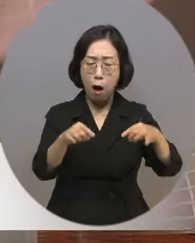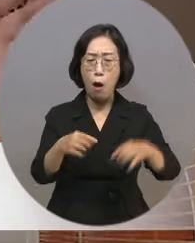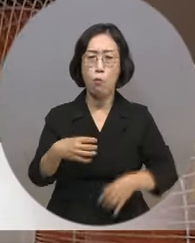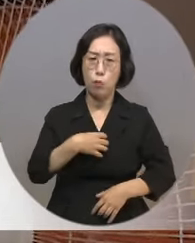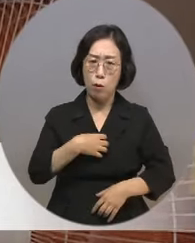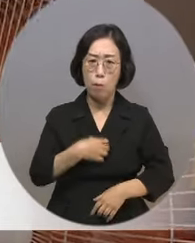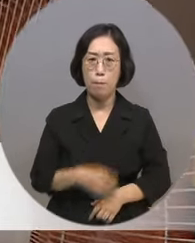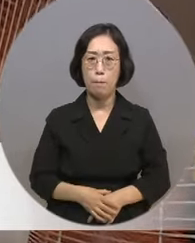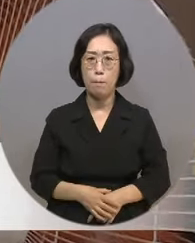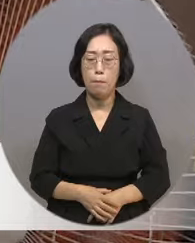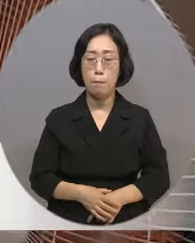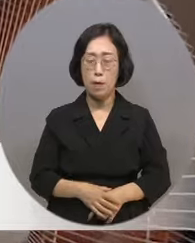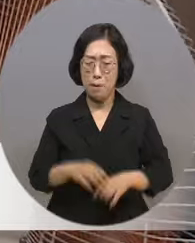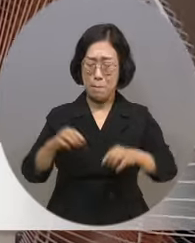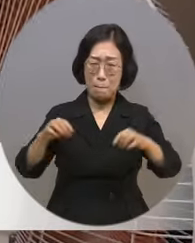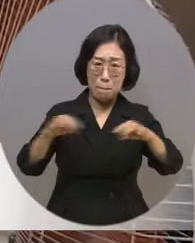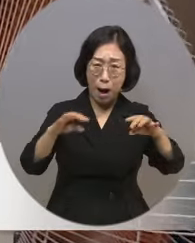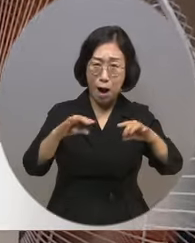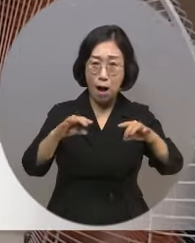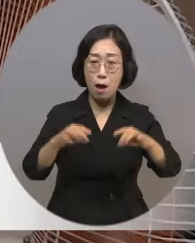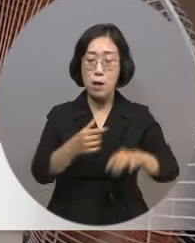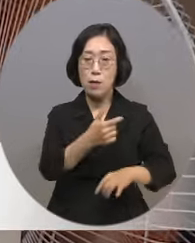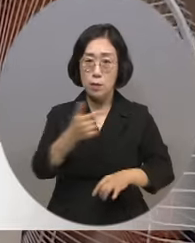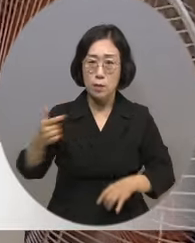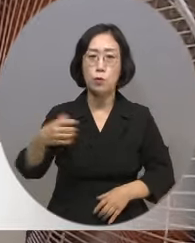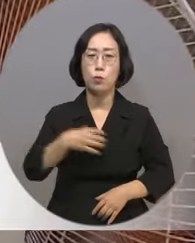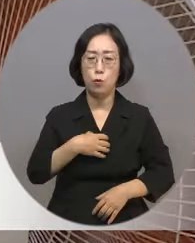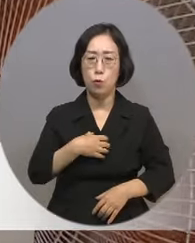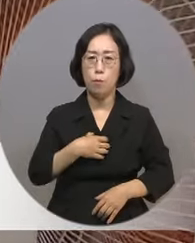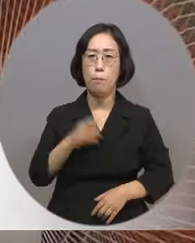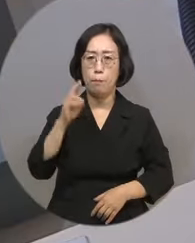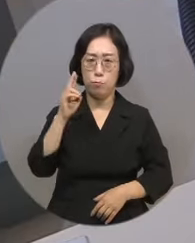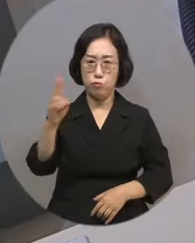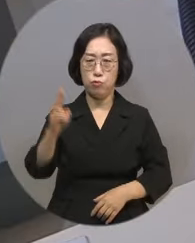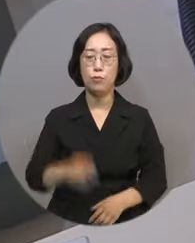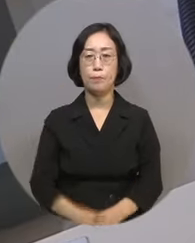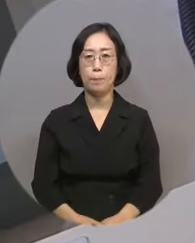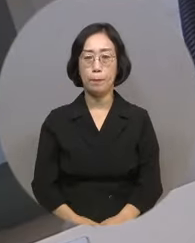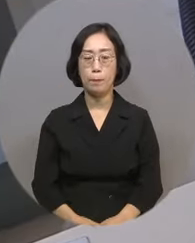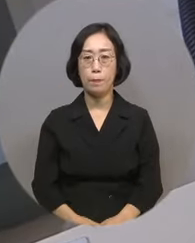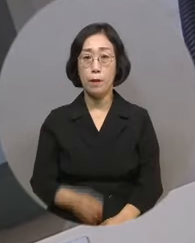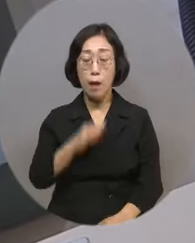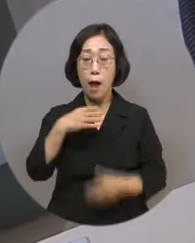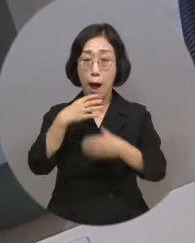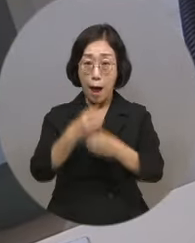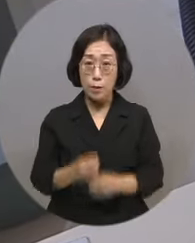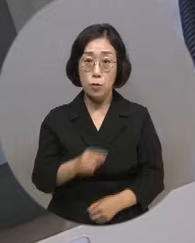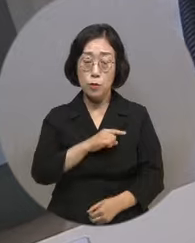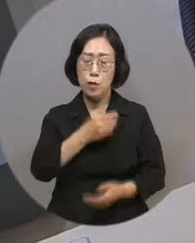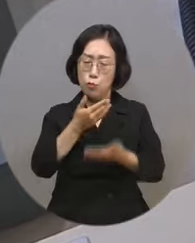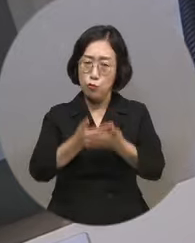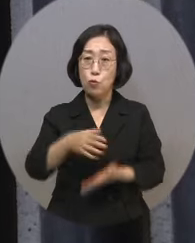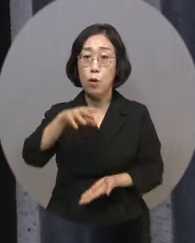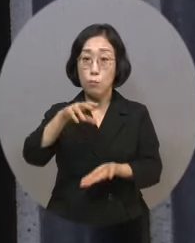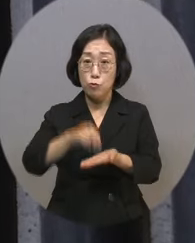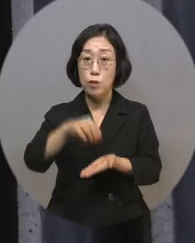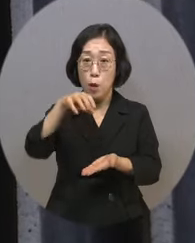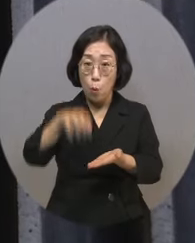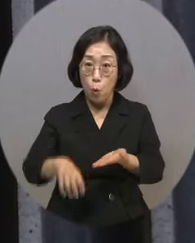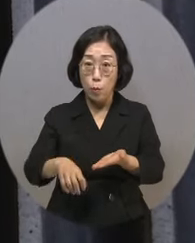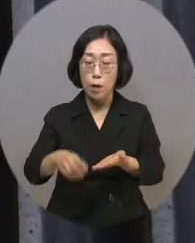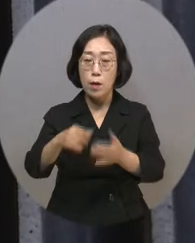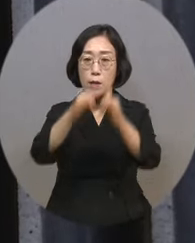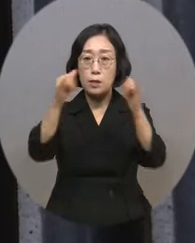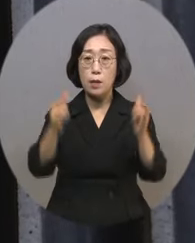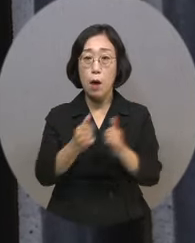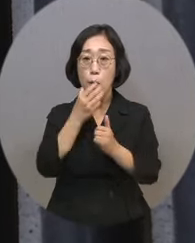위험하고 정전이나 그런 감전의 위험도 굉장히 큰 상황이죠. 정작 안전이 최우선으로 보장되어야 할